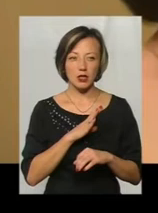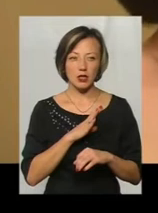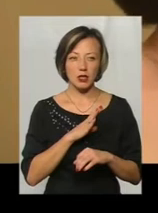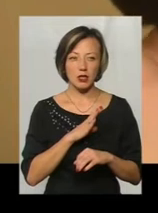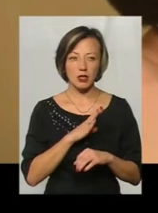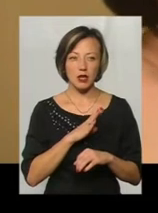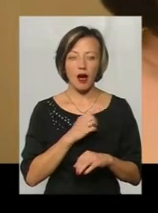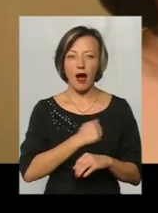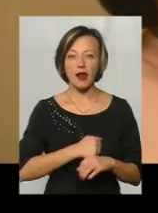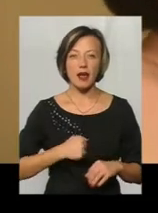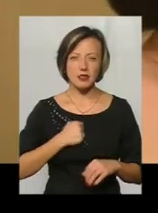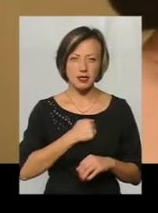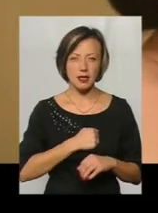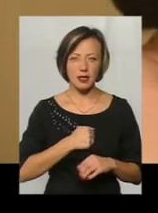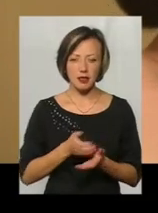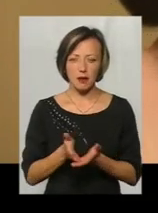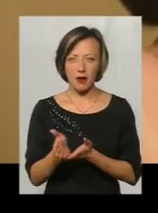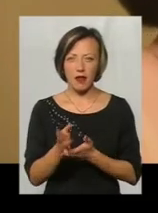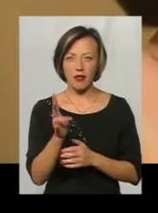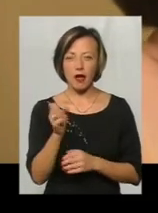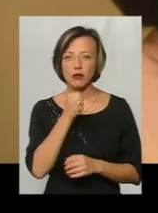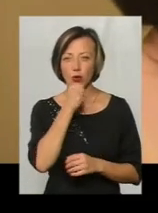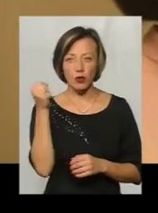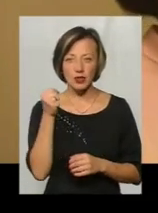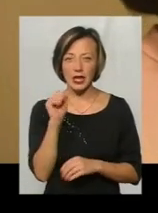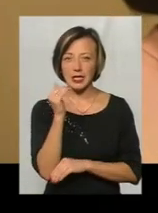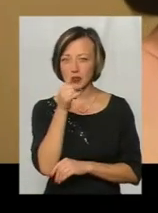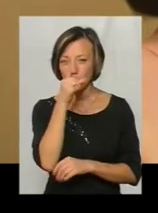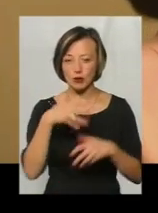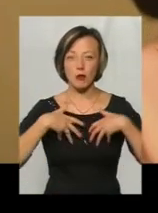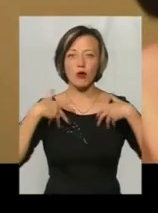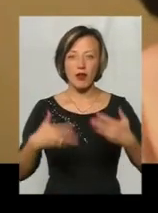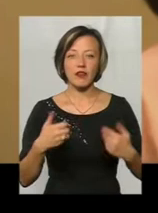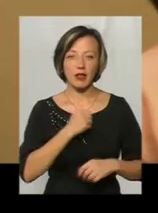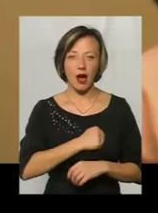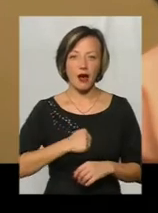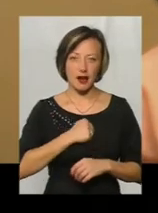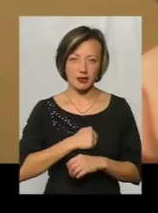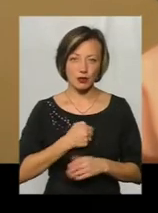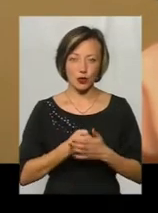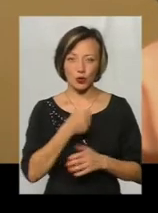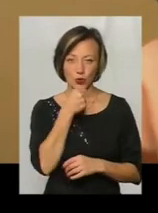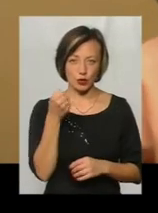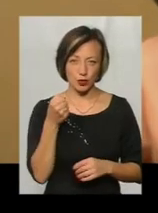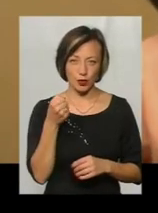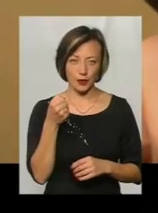це агресія, яка направлена на дорослого, але дитина не може проявити агресію до